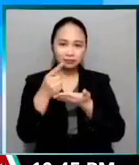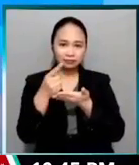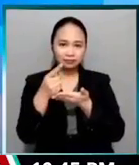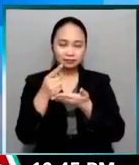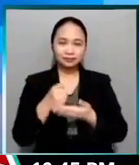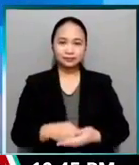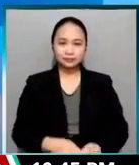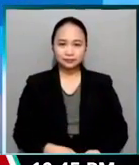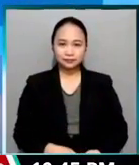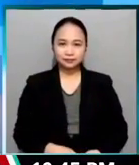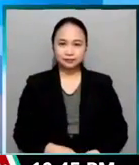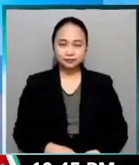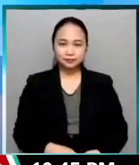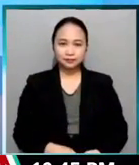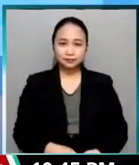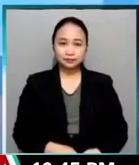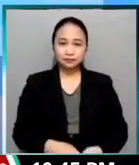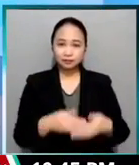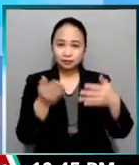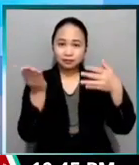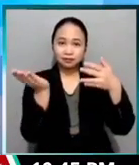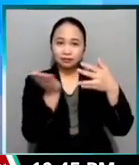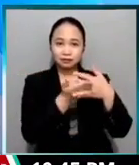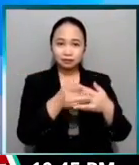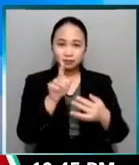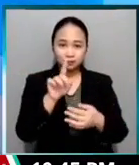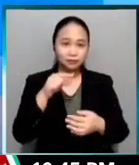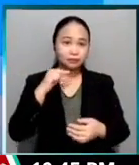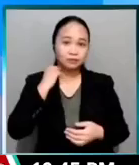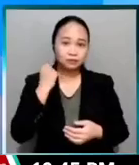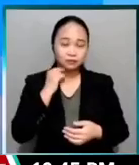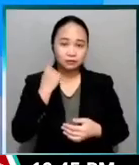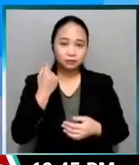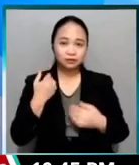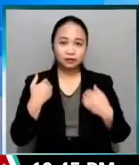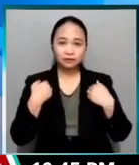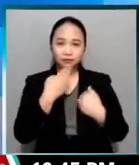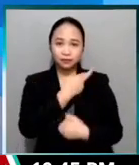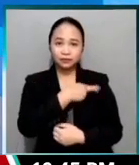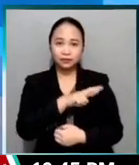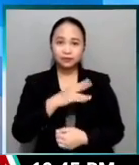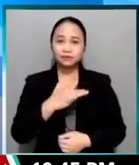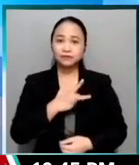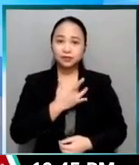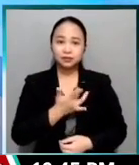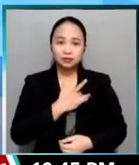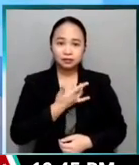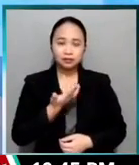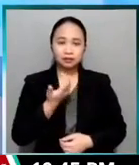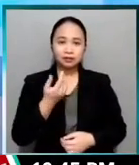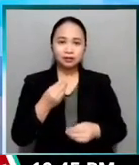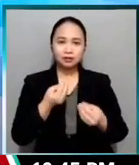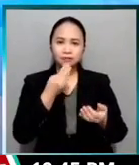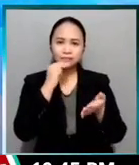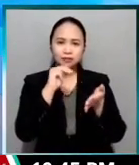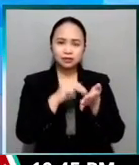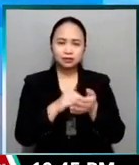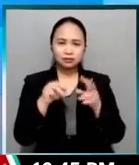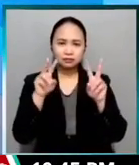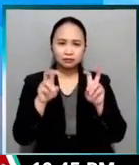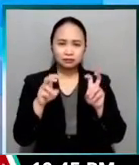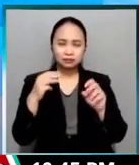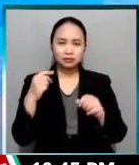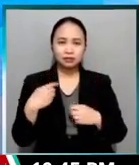kinasuha ng isang pari ng offending religious feelings dahil sa mga paheg niya tungkol sa Our Lady Mediatrix of All Grace